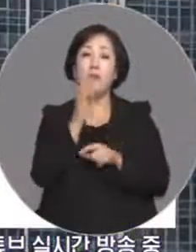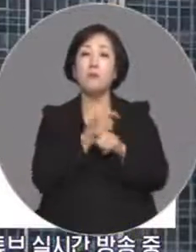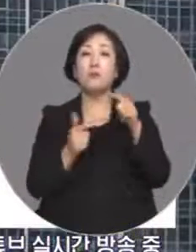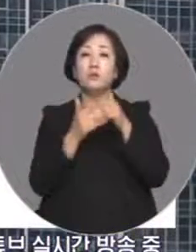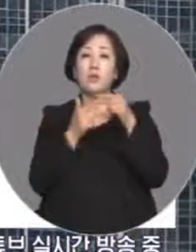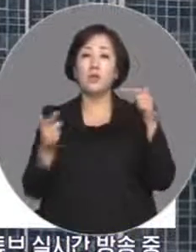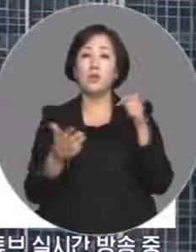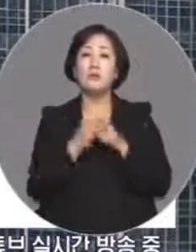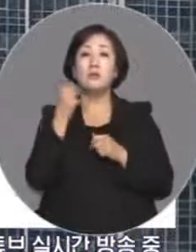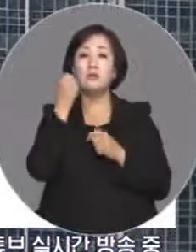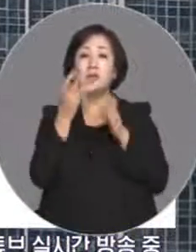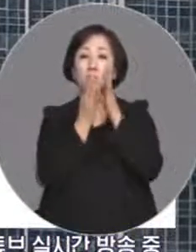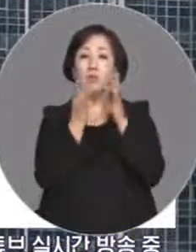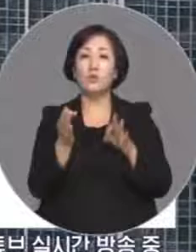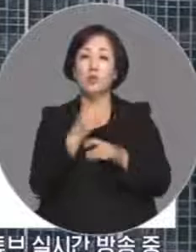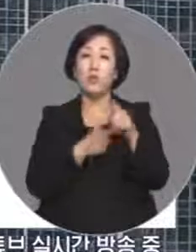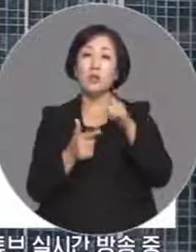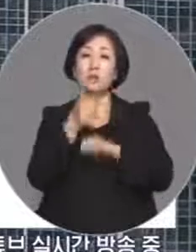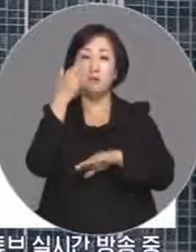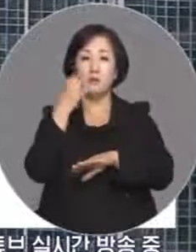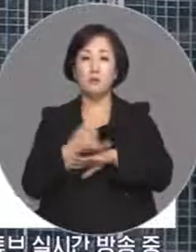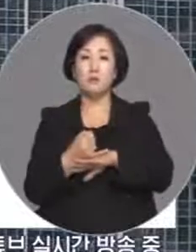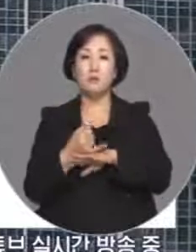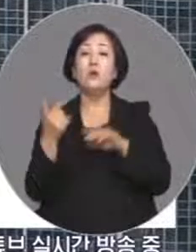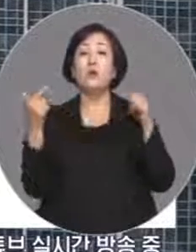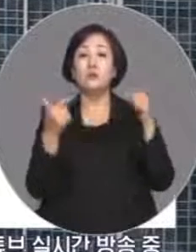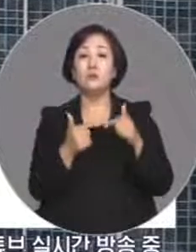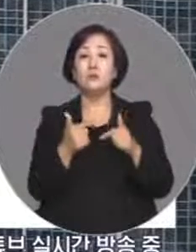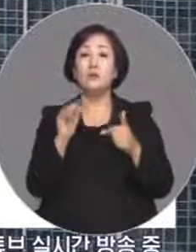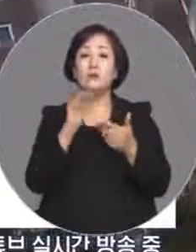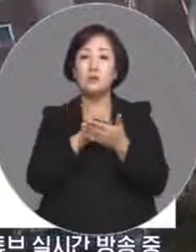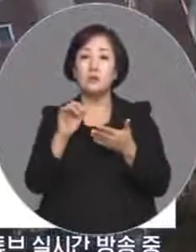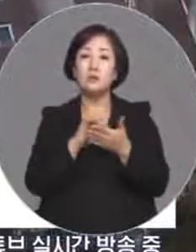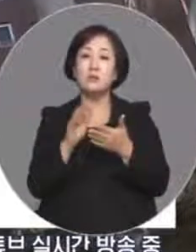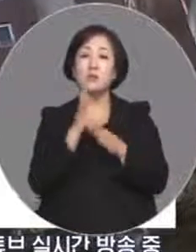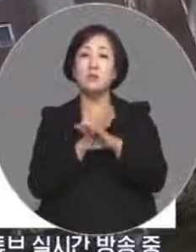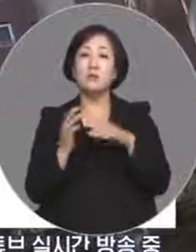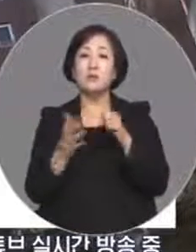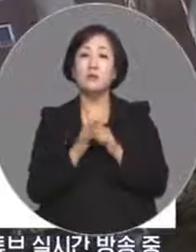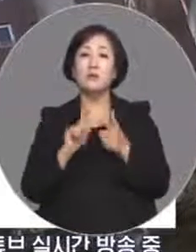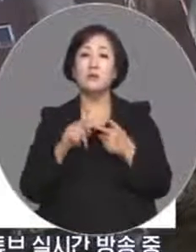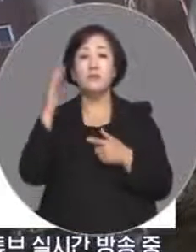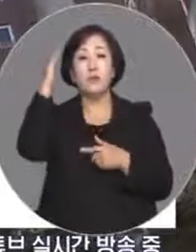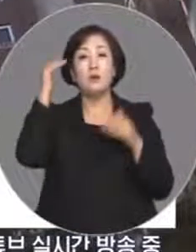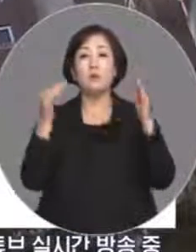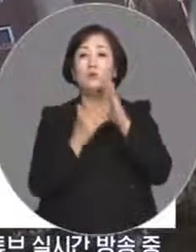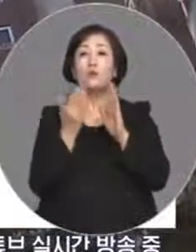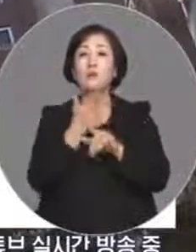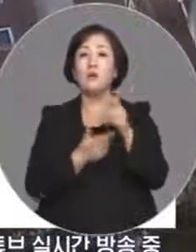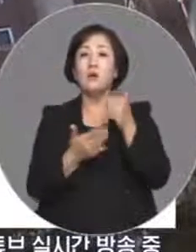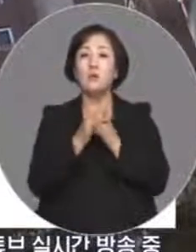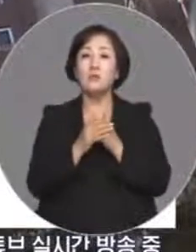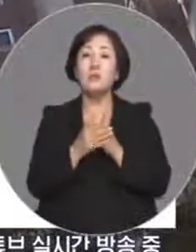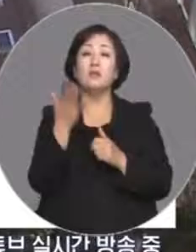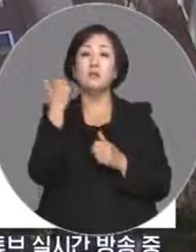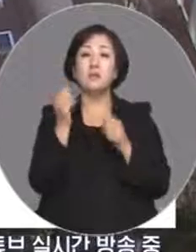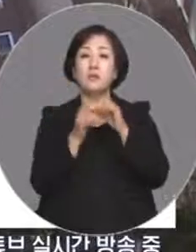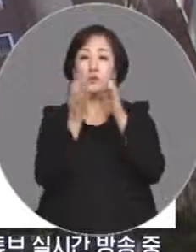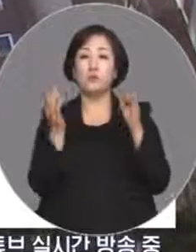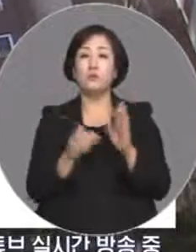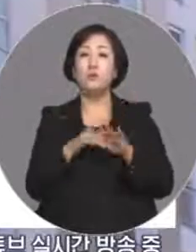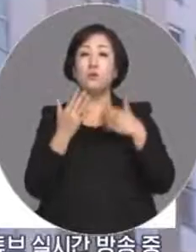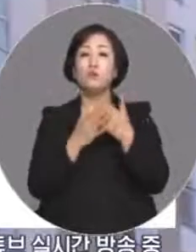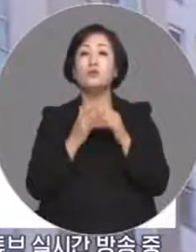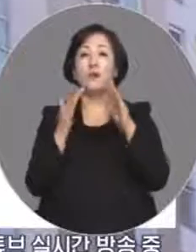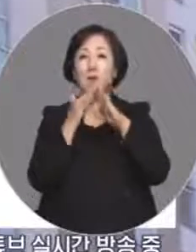지수가 4개월 만에 최저 수준으로 떨어진 걸로 나타났습니다. 한국부동산원에 따르면 지난주 울산 아파트